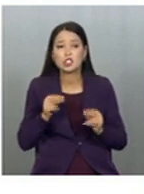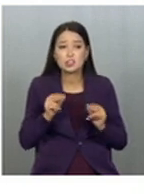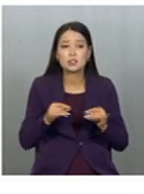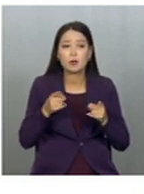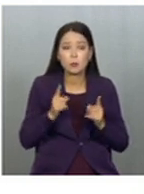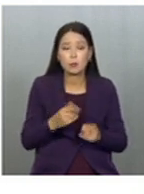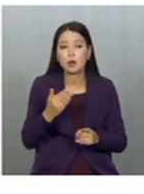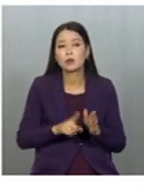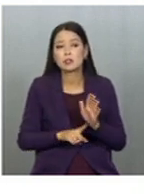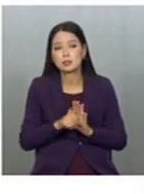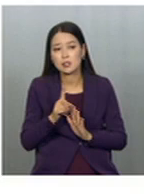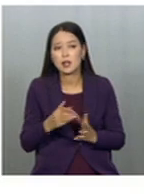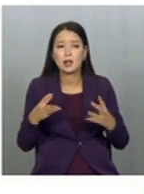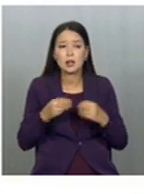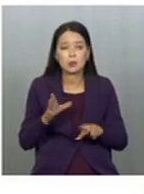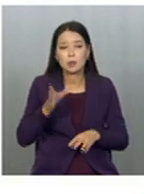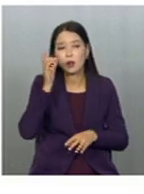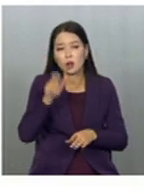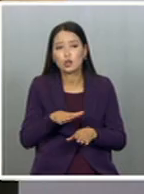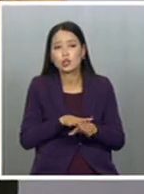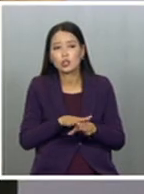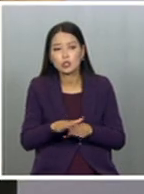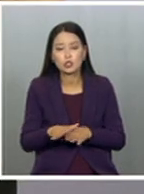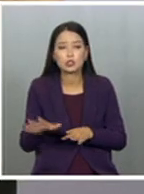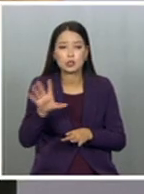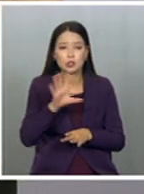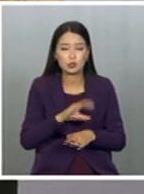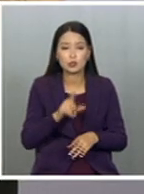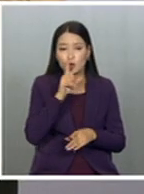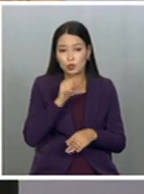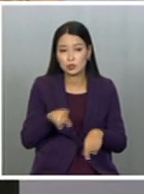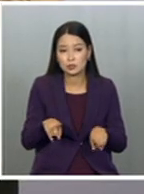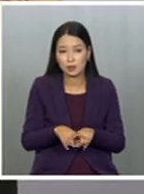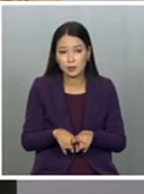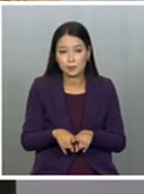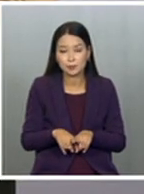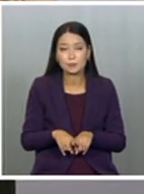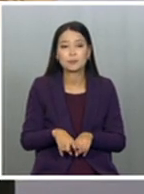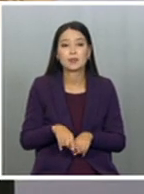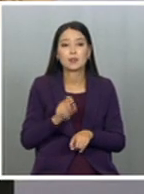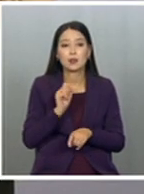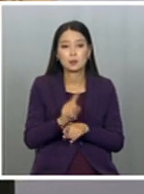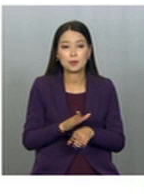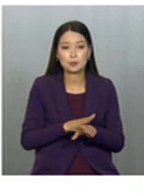салса, ілеспес ақын түгіл ұшқан құста дейді. Оқушылар тапсырманы